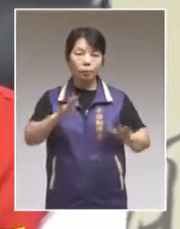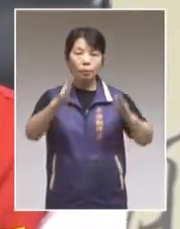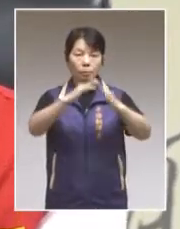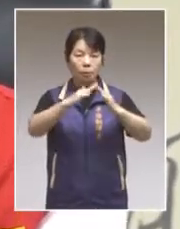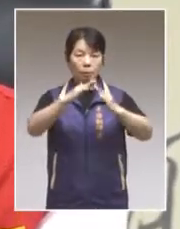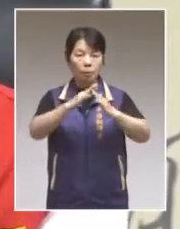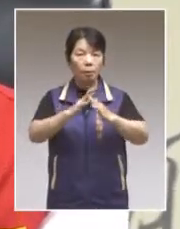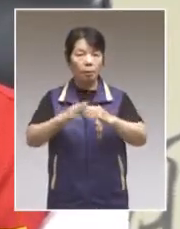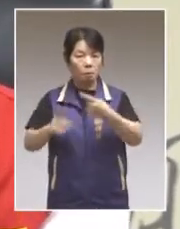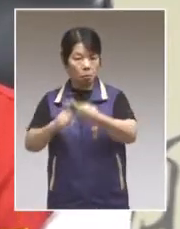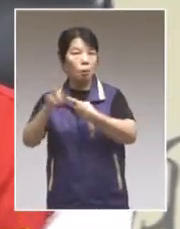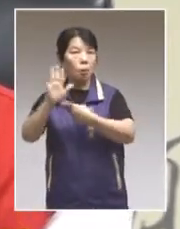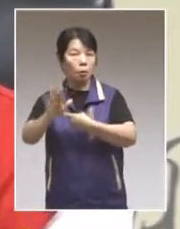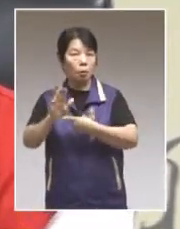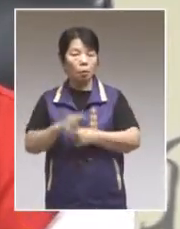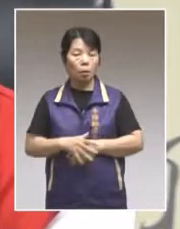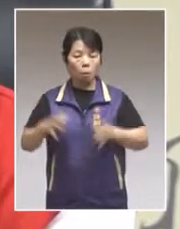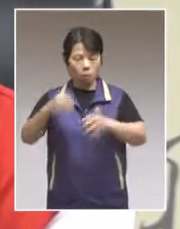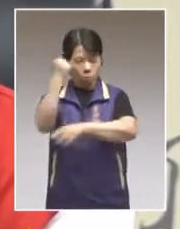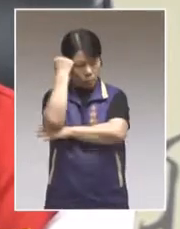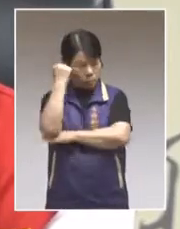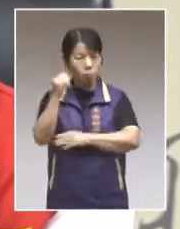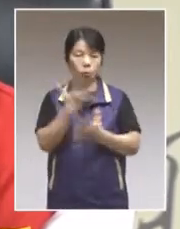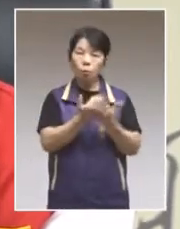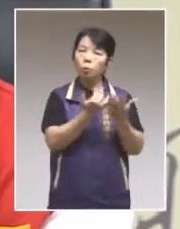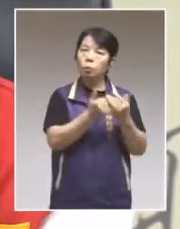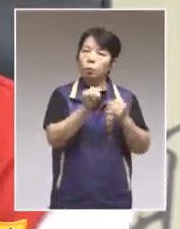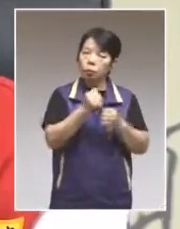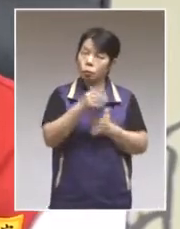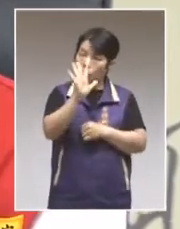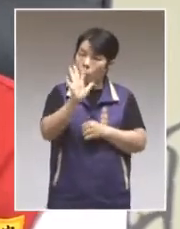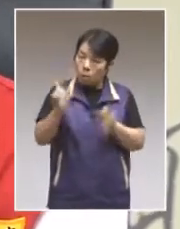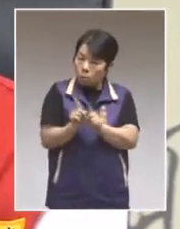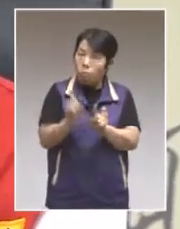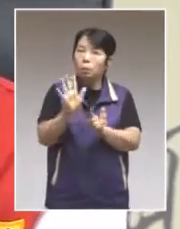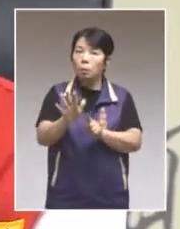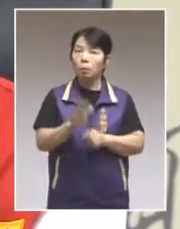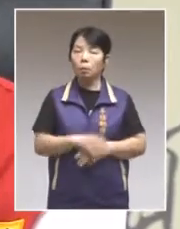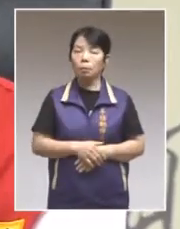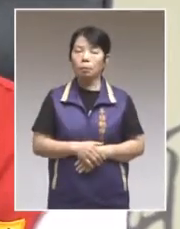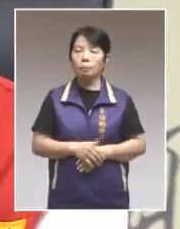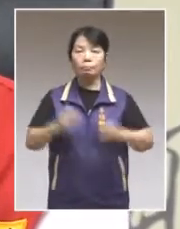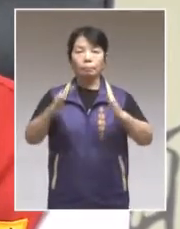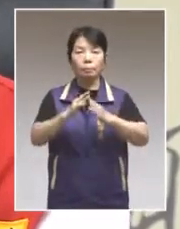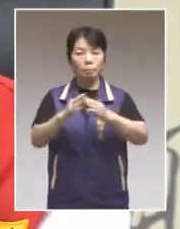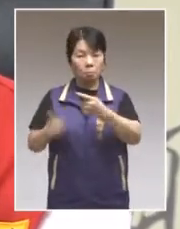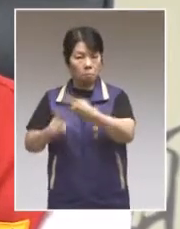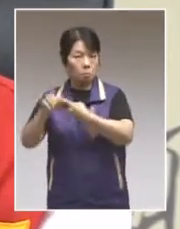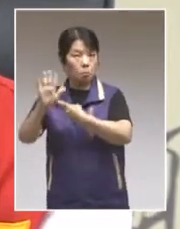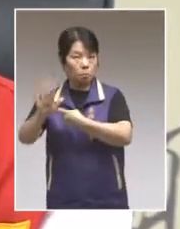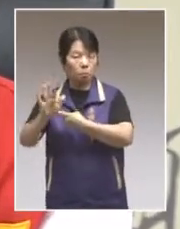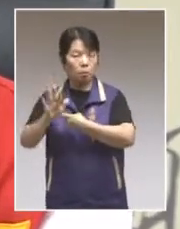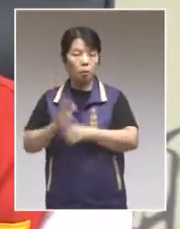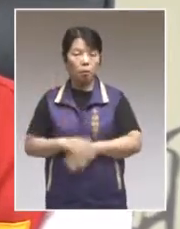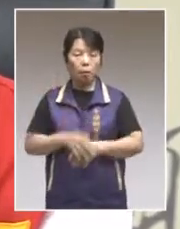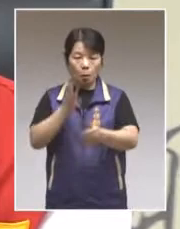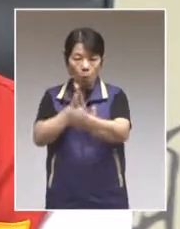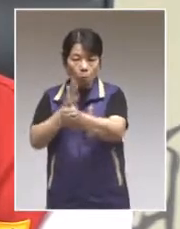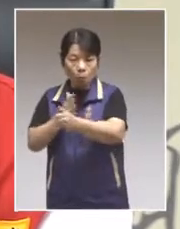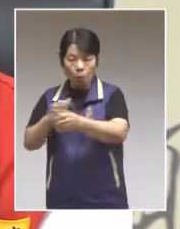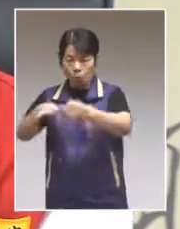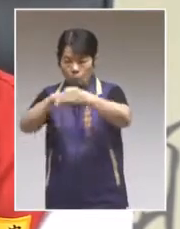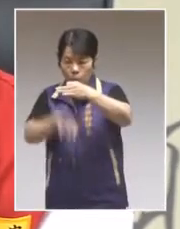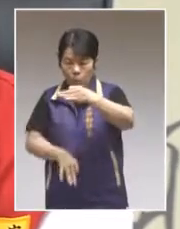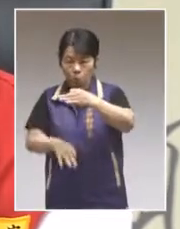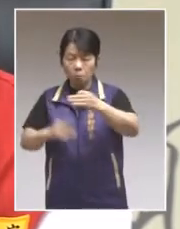人确诊，那同住家人有在学的学生，那怎么办呢？好，那家中有人确诊或者是经疫调框列为